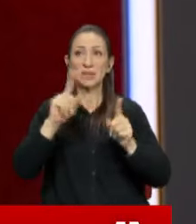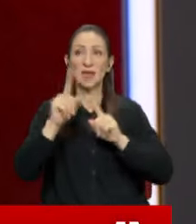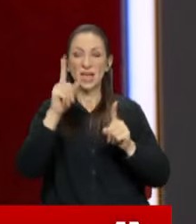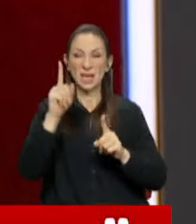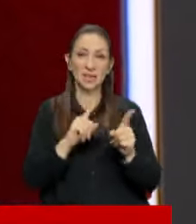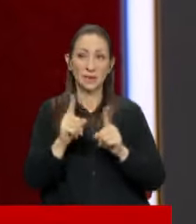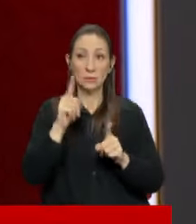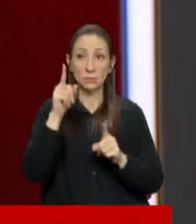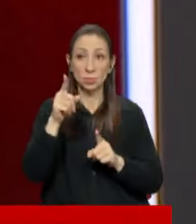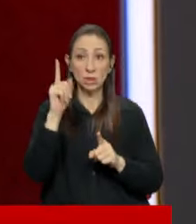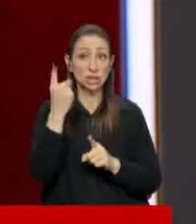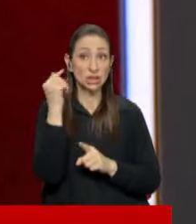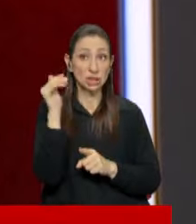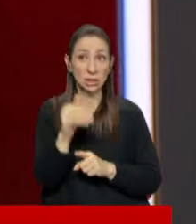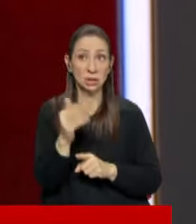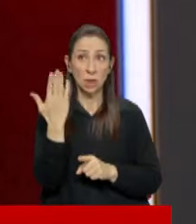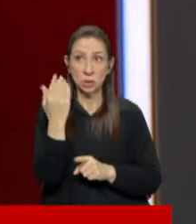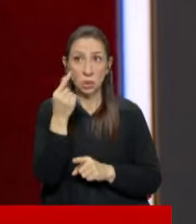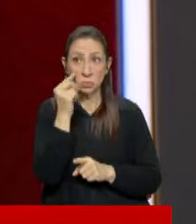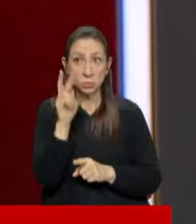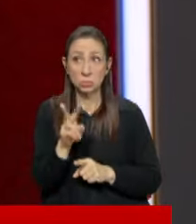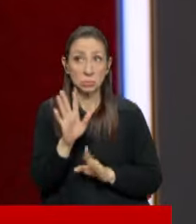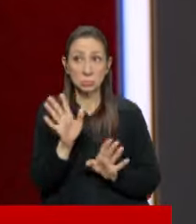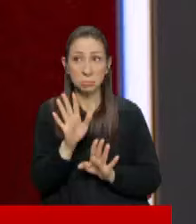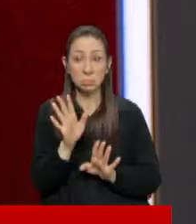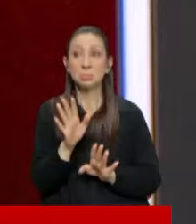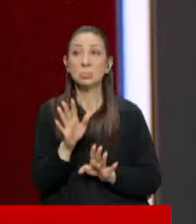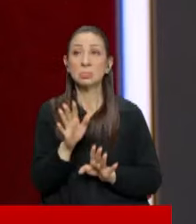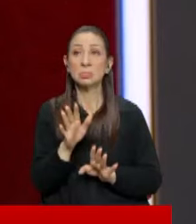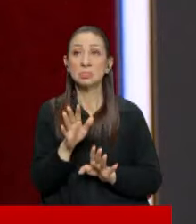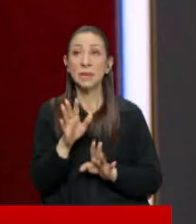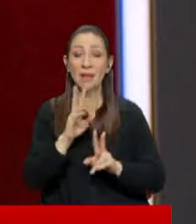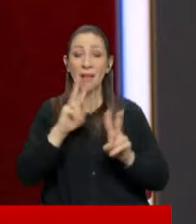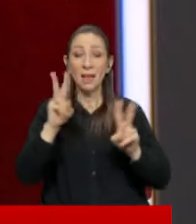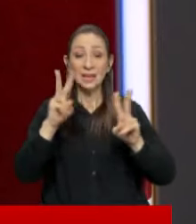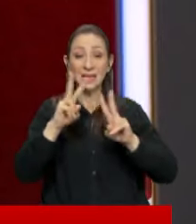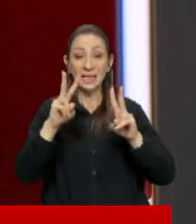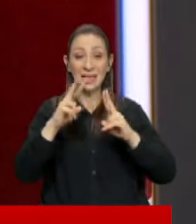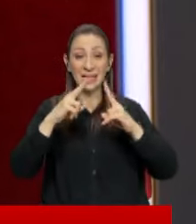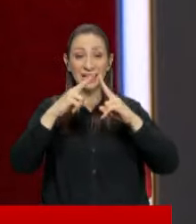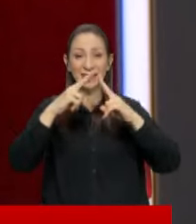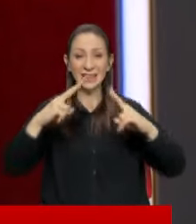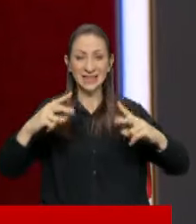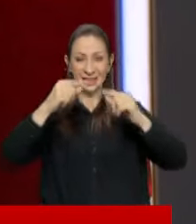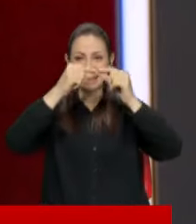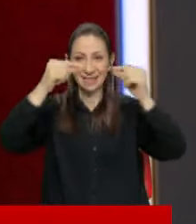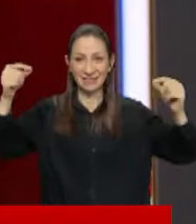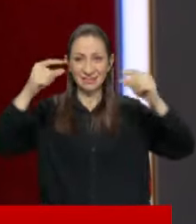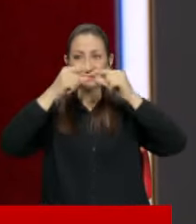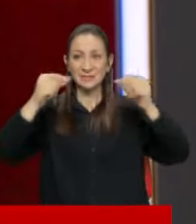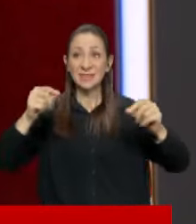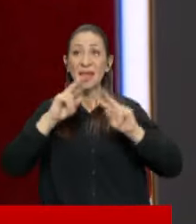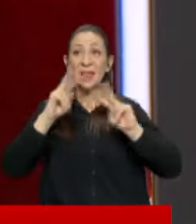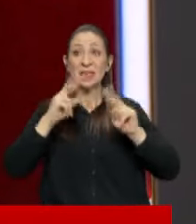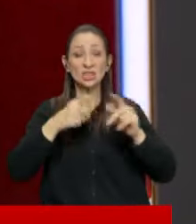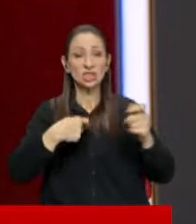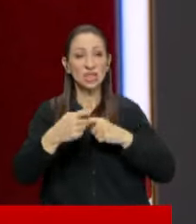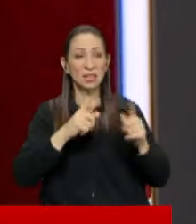dava. Burası ilginç geldi bana, daha önce şahit olduğum bir şekilde değil. Elektrik telleri doğru çekilmediği için enerji